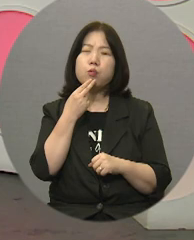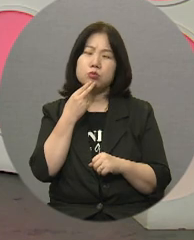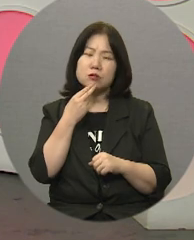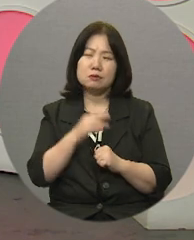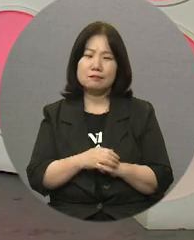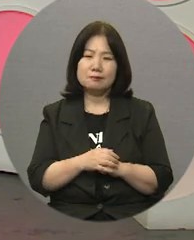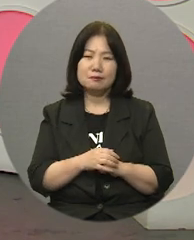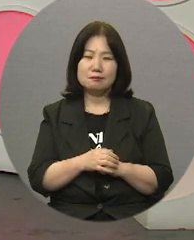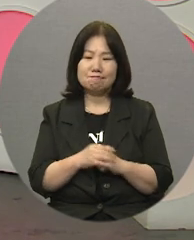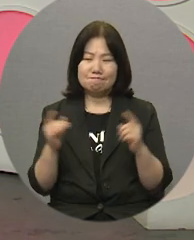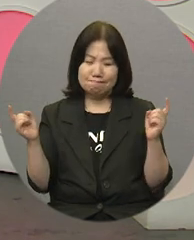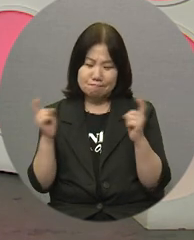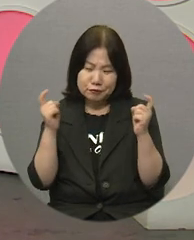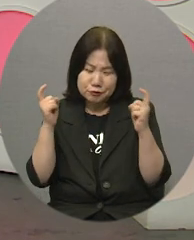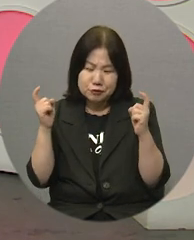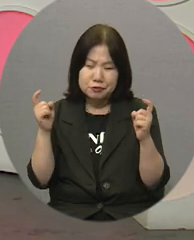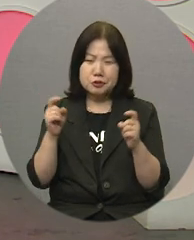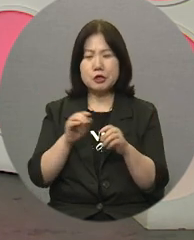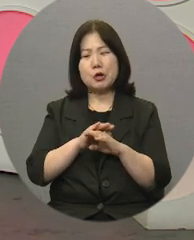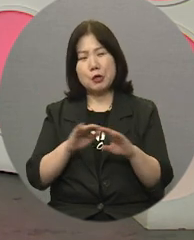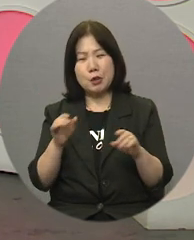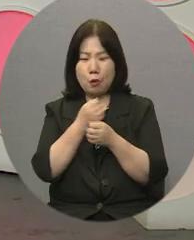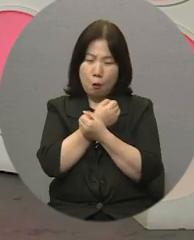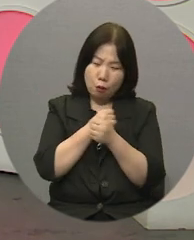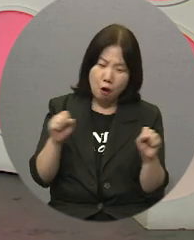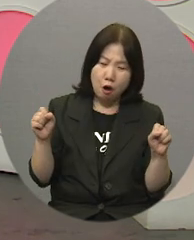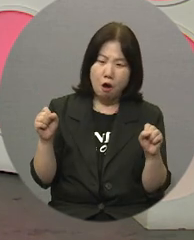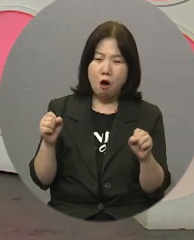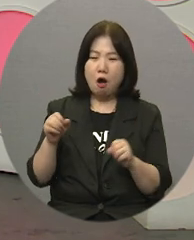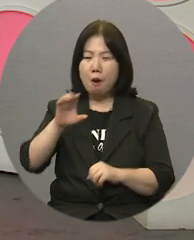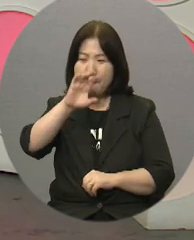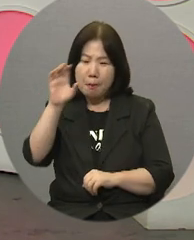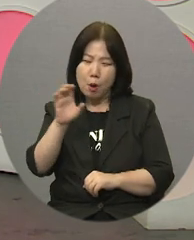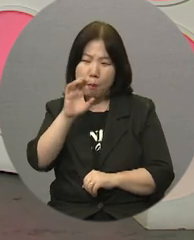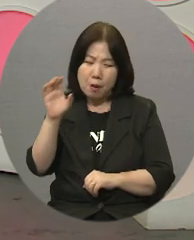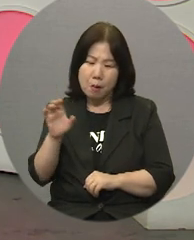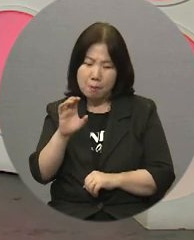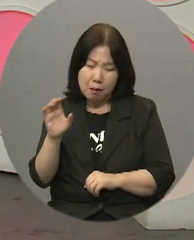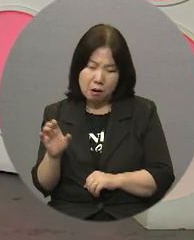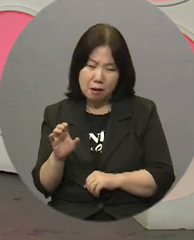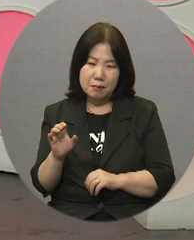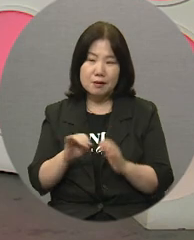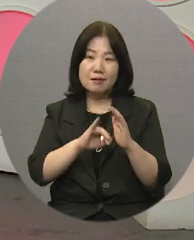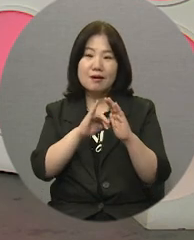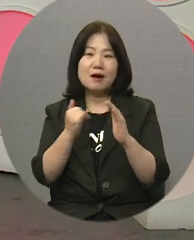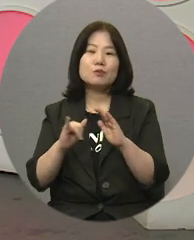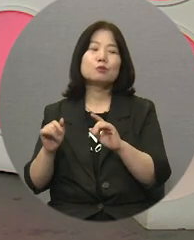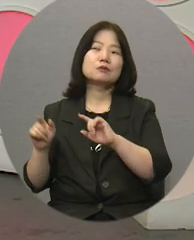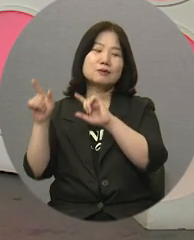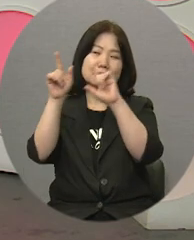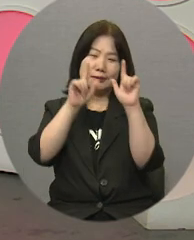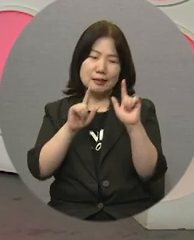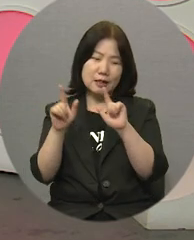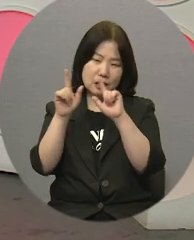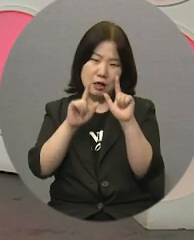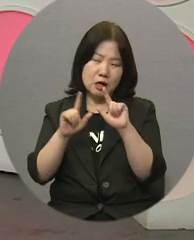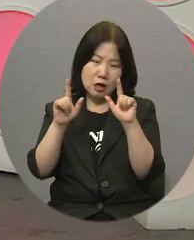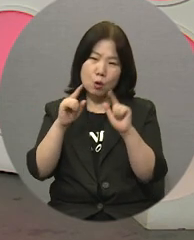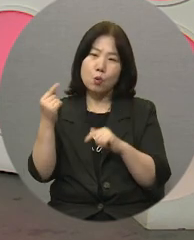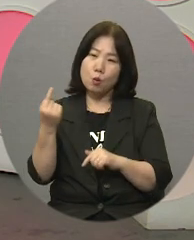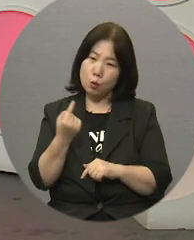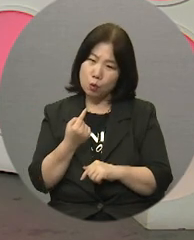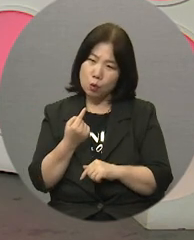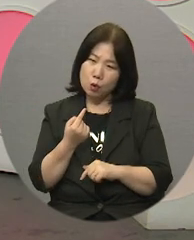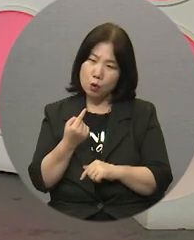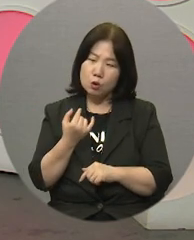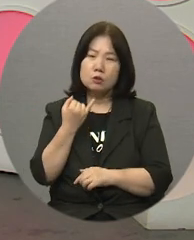어쩌면 우리가 다툼과 화해를 반복하며 가족으로 버텨온 나날도 그런대로 기특한 건지